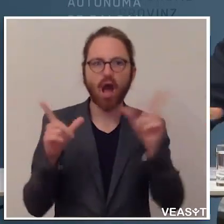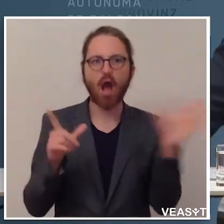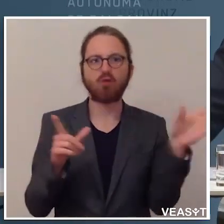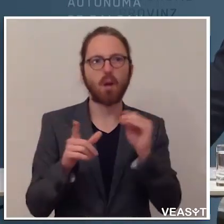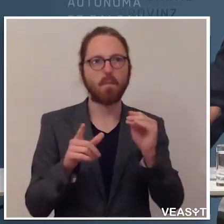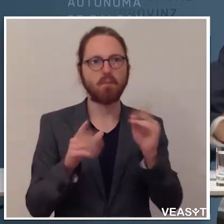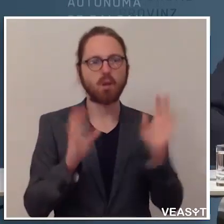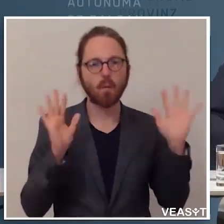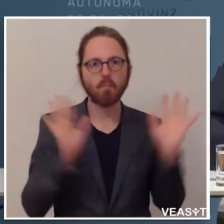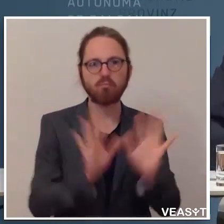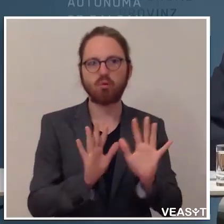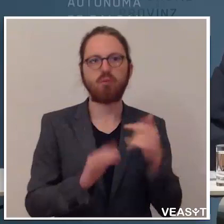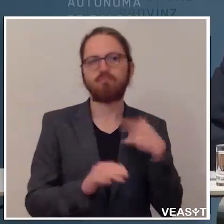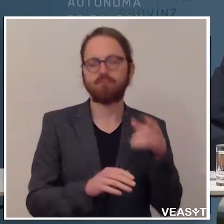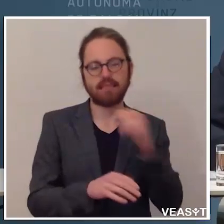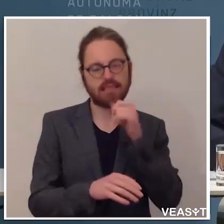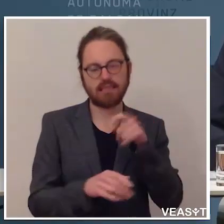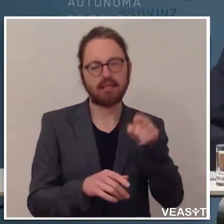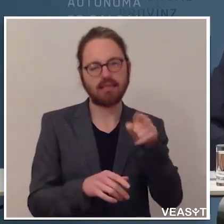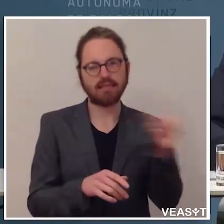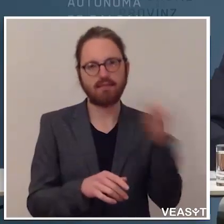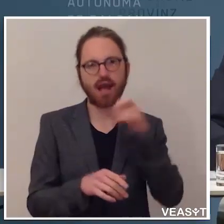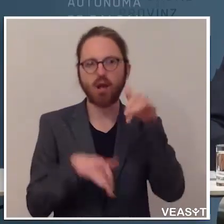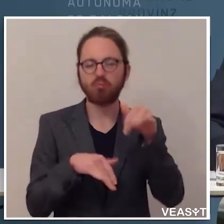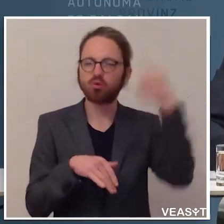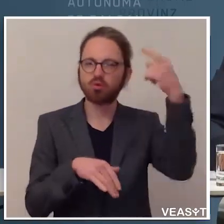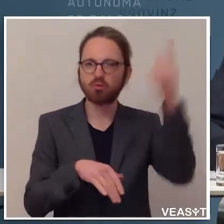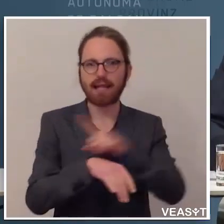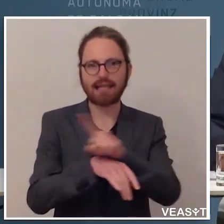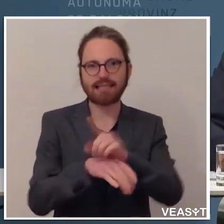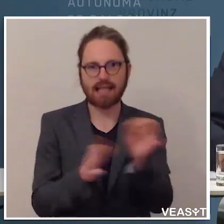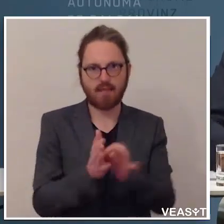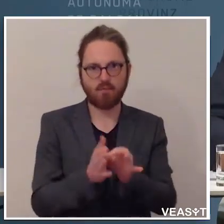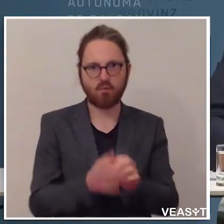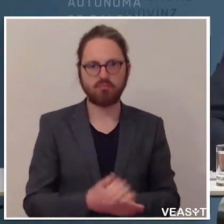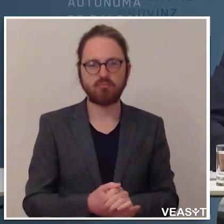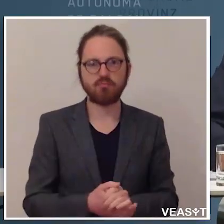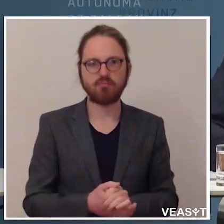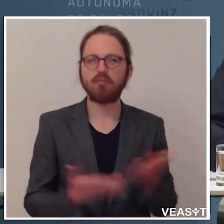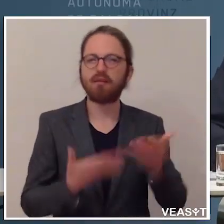mehr. Das ist eine Frage, die zu einem späteren Zeitpunkt angegangen werden kann. Was die